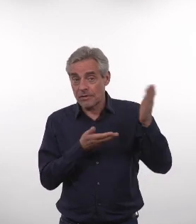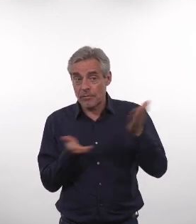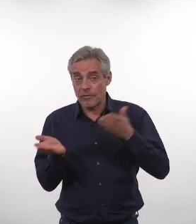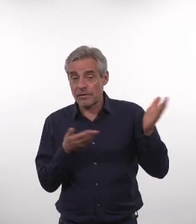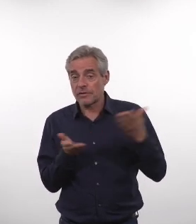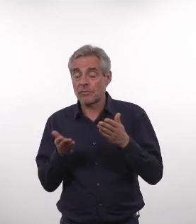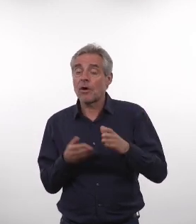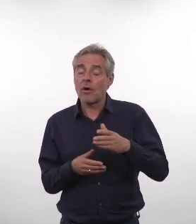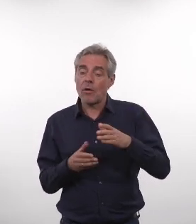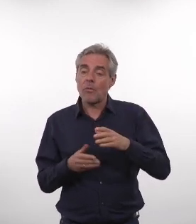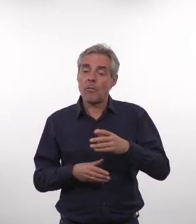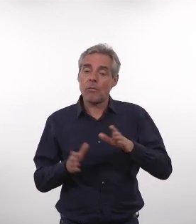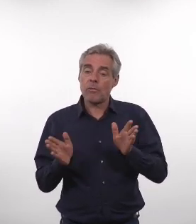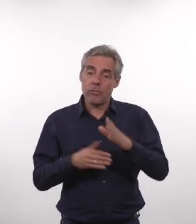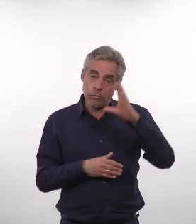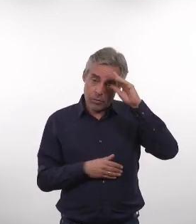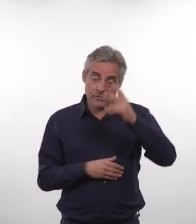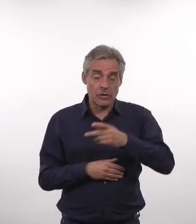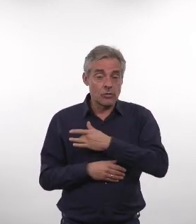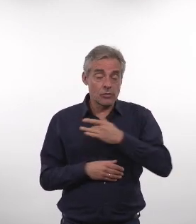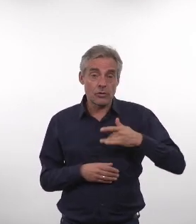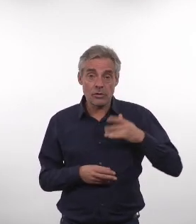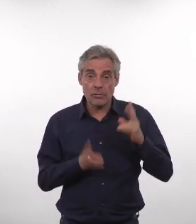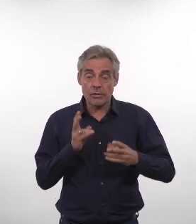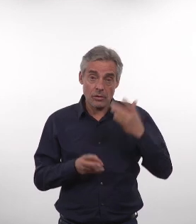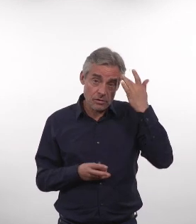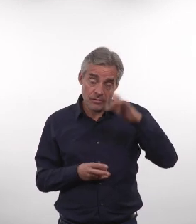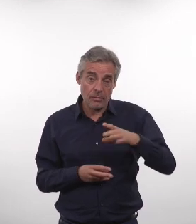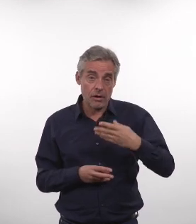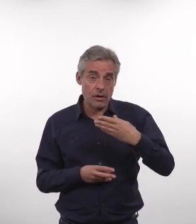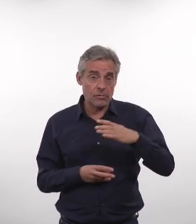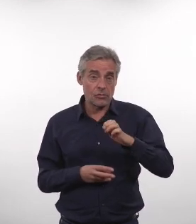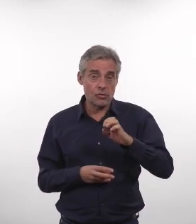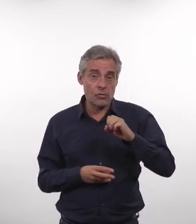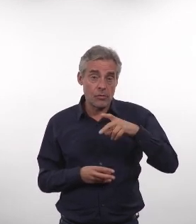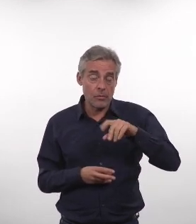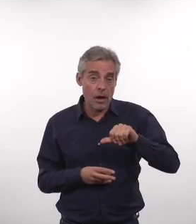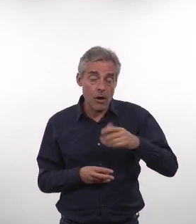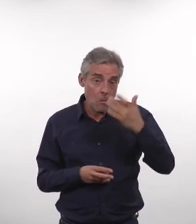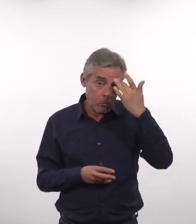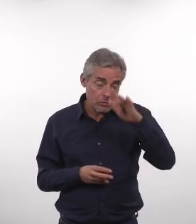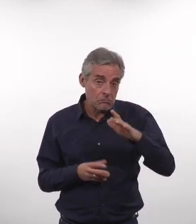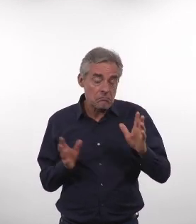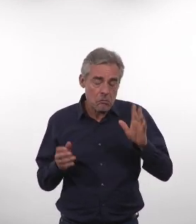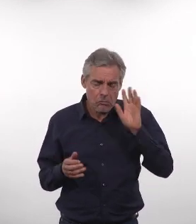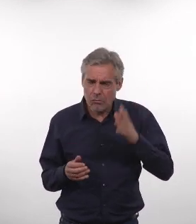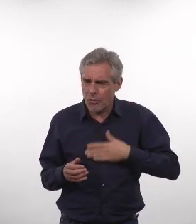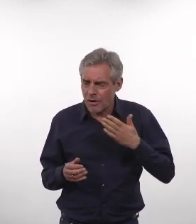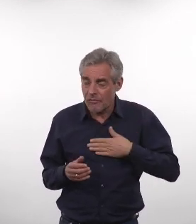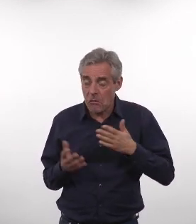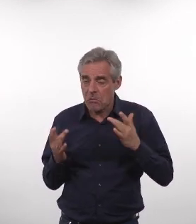Voilà, les professionnels de santé ne connaissent pas forcément le MEOPA ou n'en ont pas l'utilité suffisamment pour faire appel à un